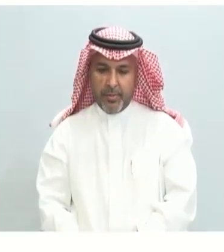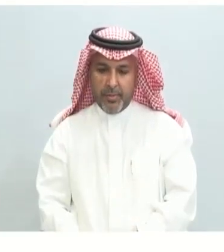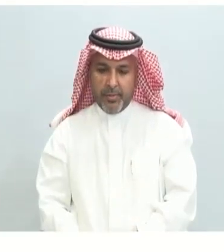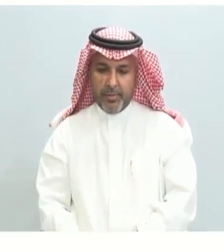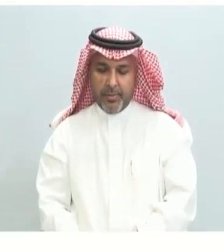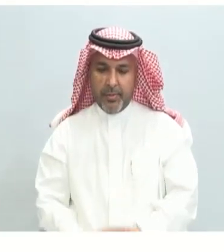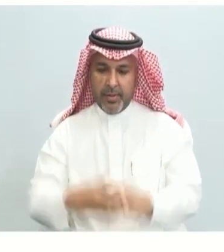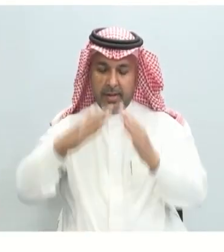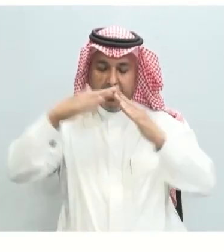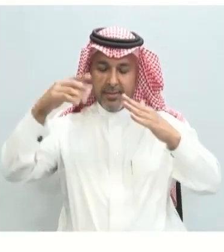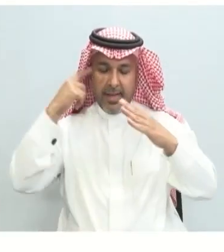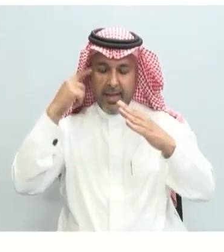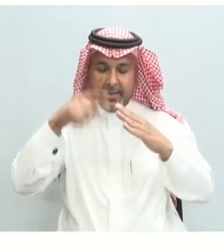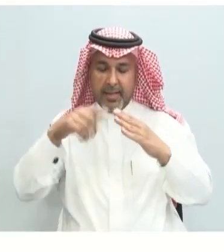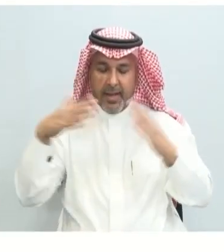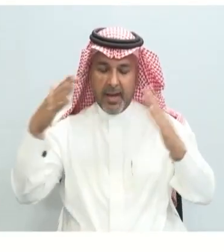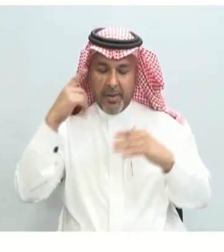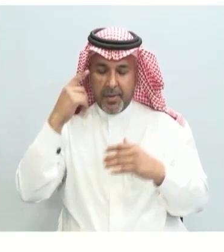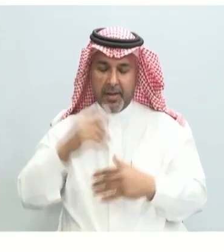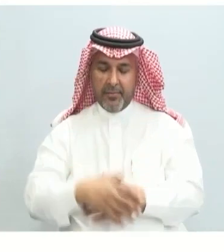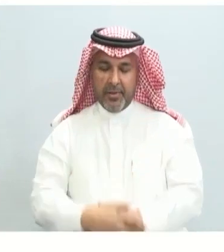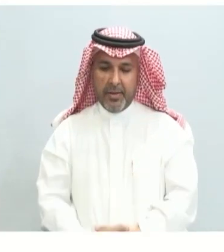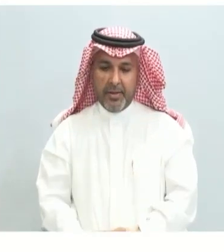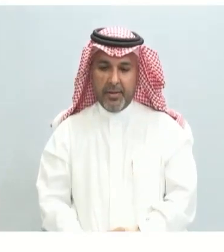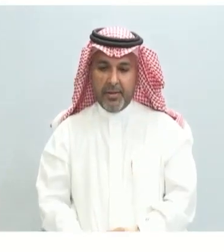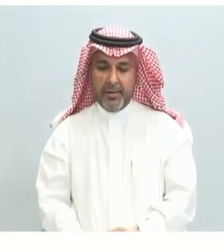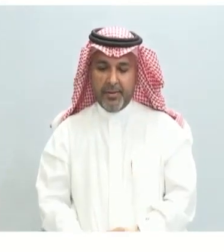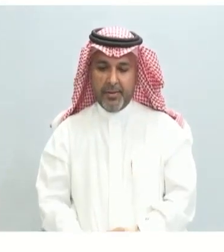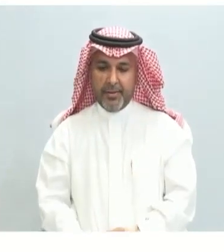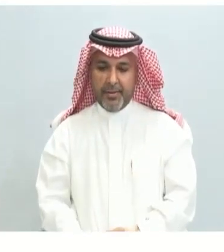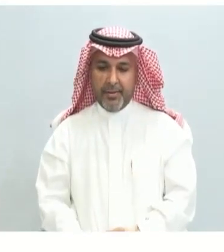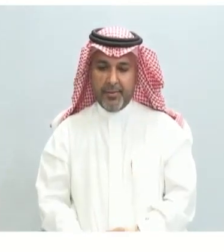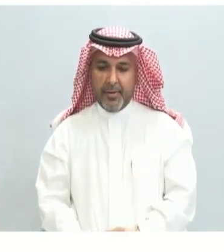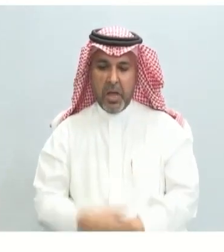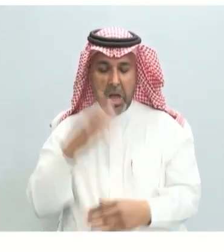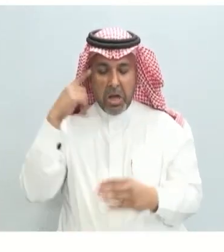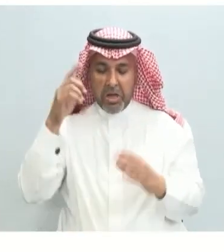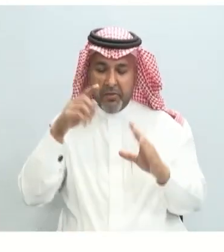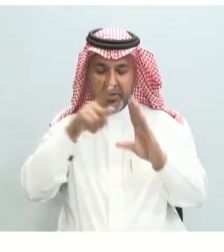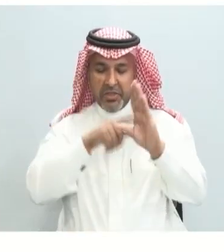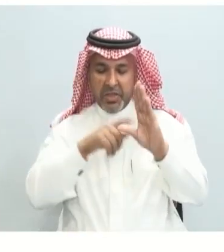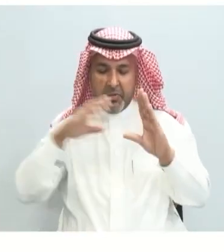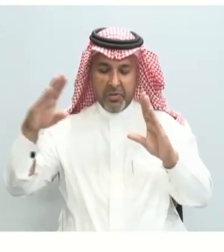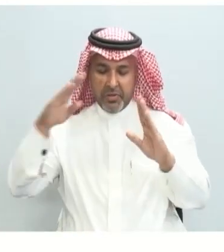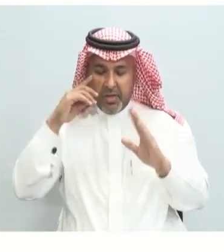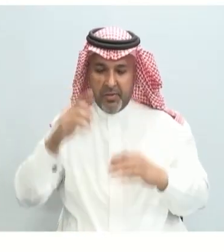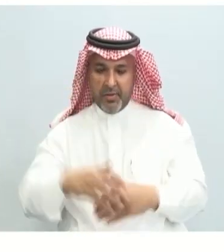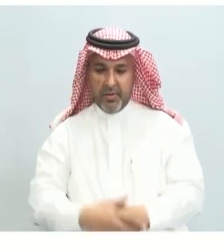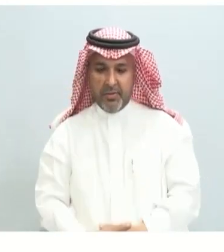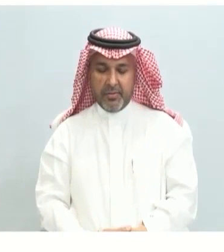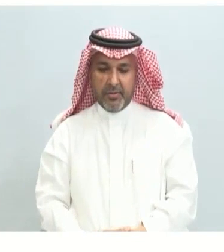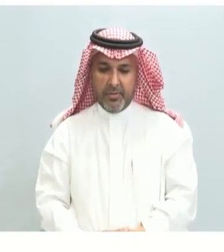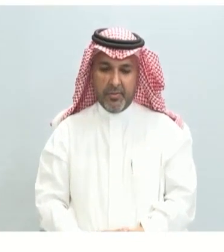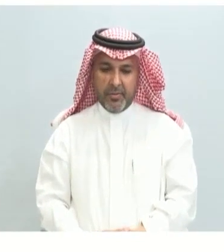منفرجه فخلاص الزاويه هي الاكبر بتكون اقدر اجيب اللي هو الزاويه سي اولا او الزاويه اي هي الحريه في ذلك